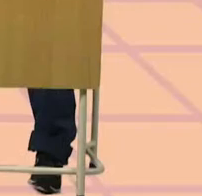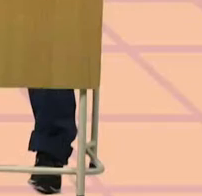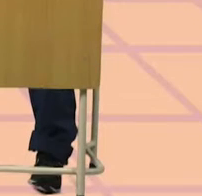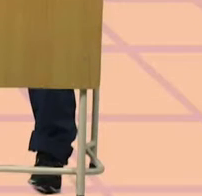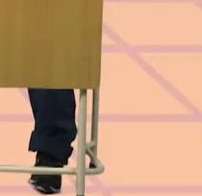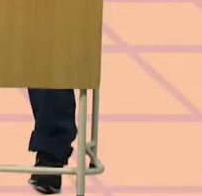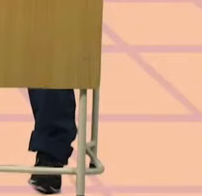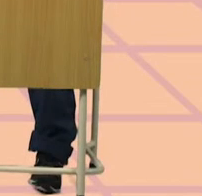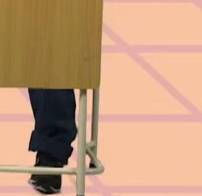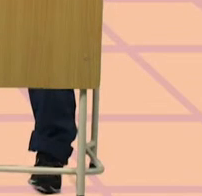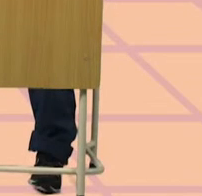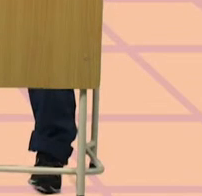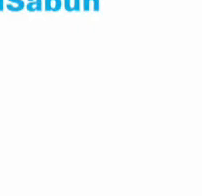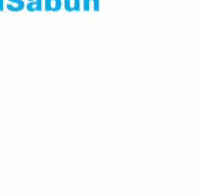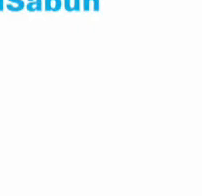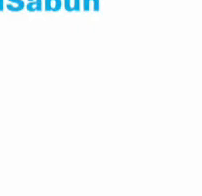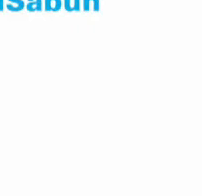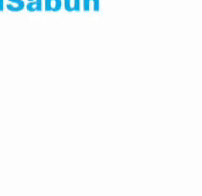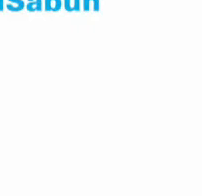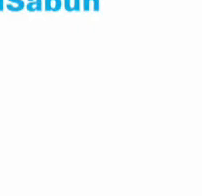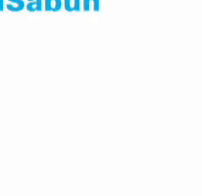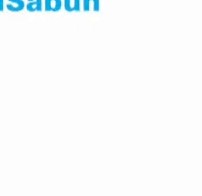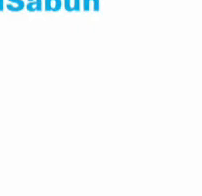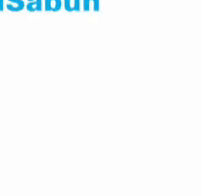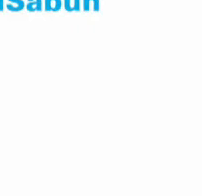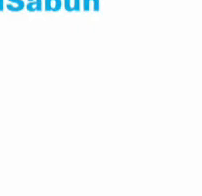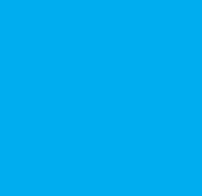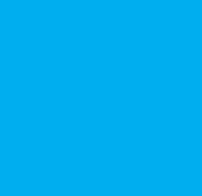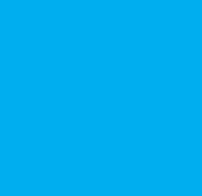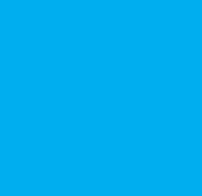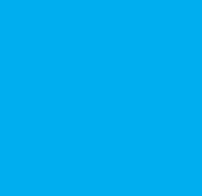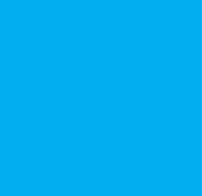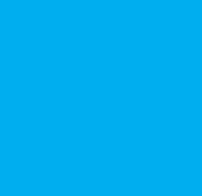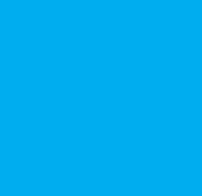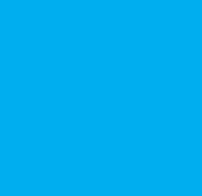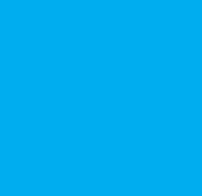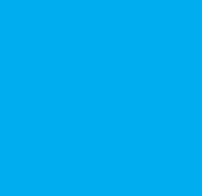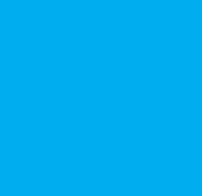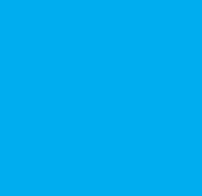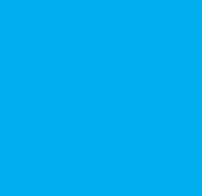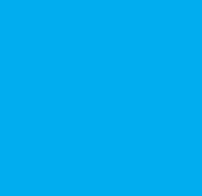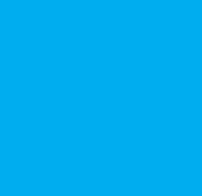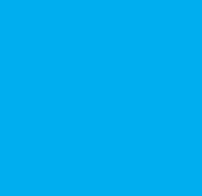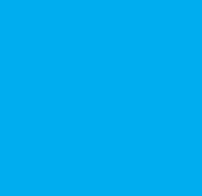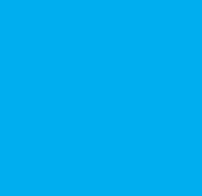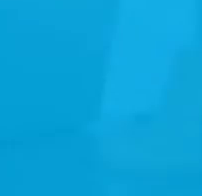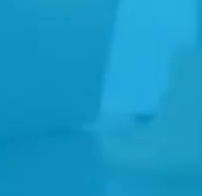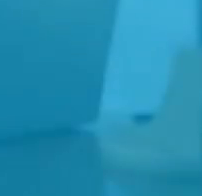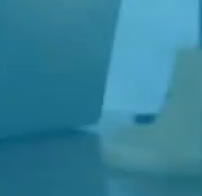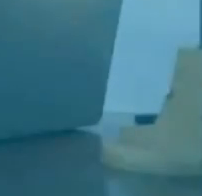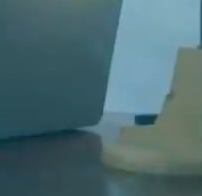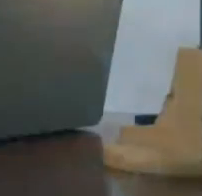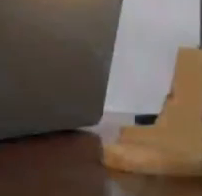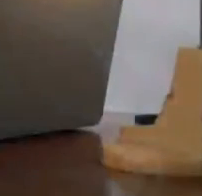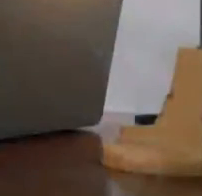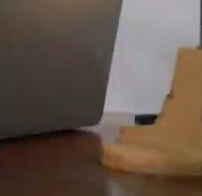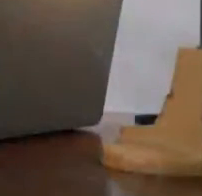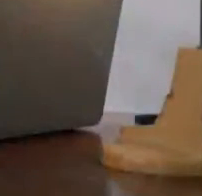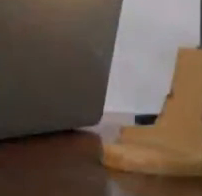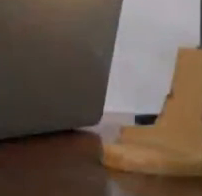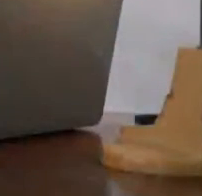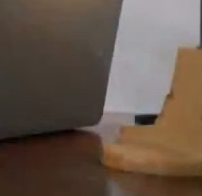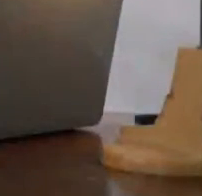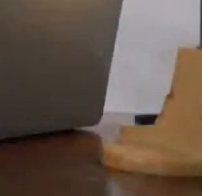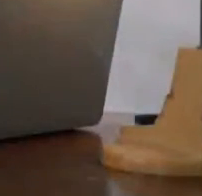aman dan gembira. Sudah